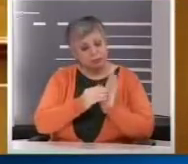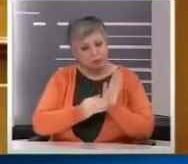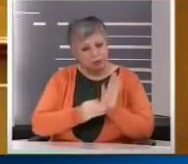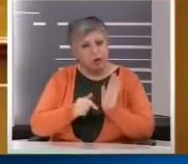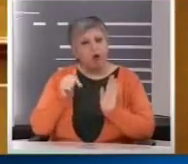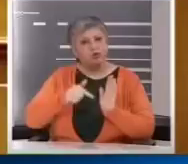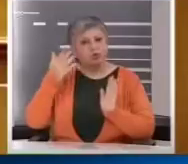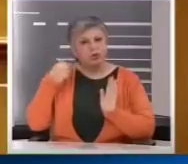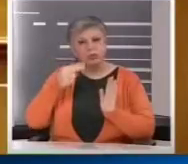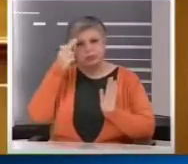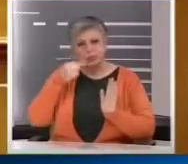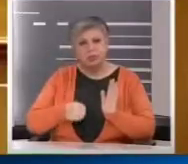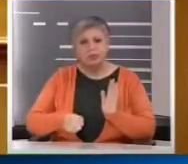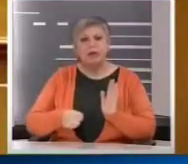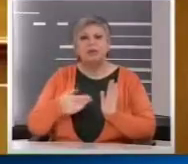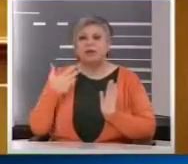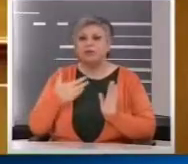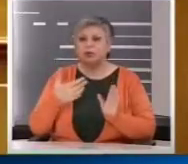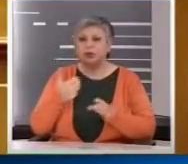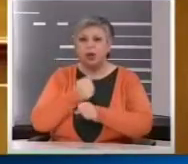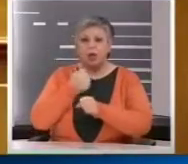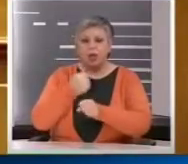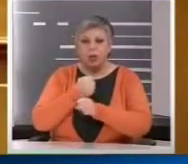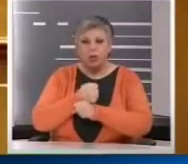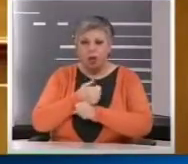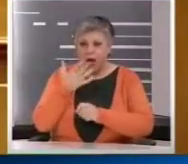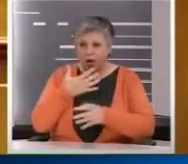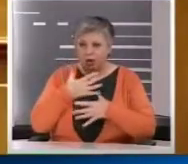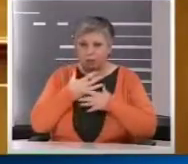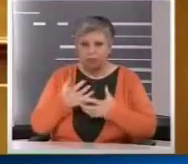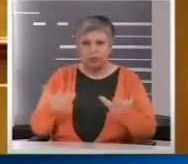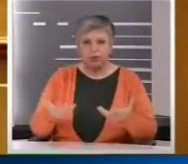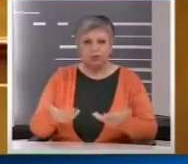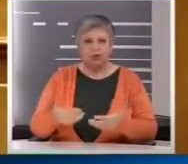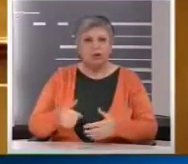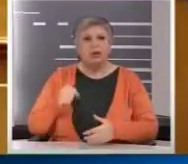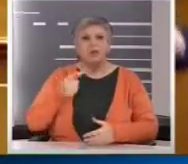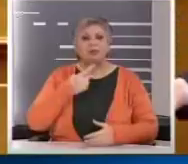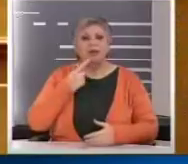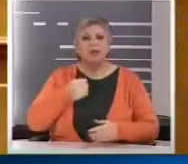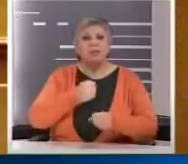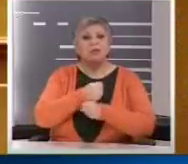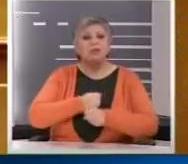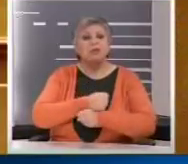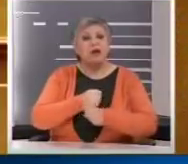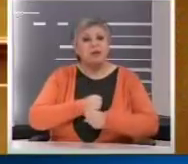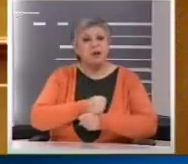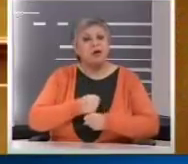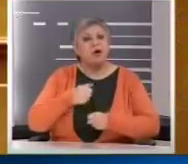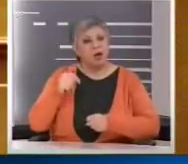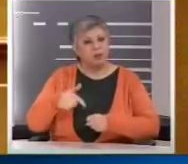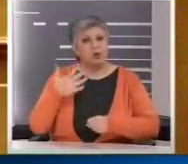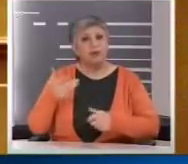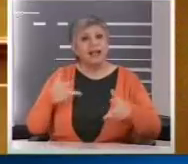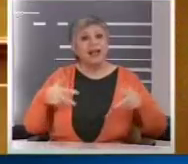δελτίου τιμών. Και εμείς σας λέμε συγκεκριμένα και μας κατηγορείτε γι' αυτό ότι αυτό το φάρμακο, το Λουσέντις, με μια υπουργική απόφαση